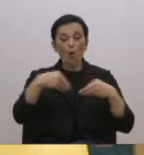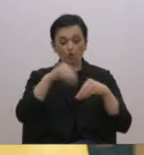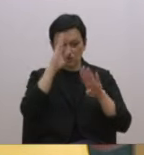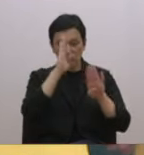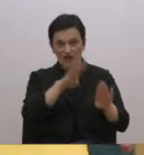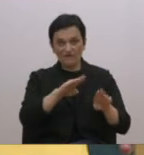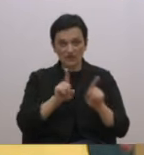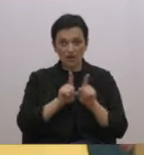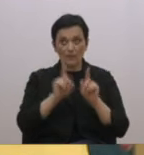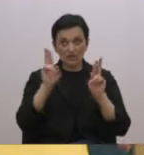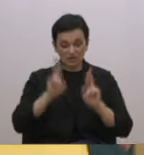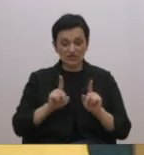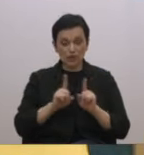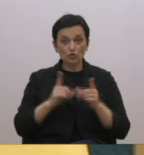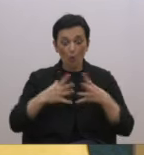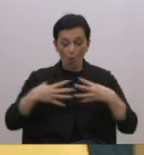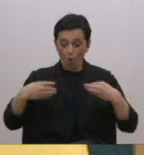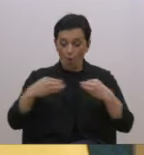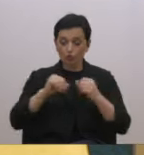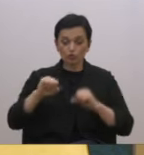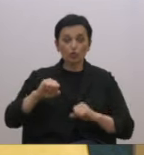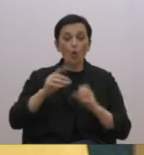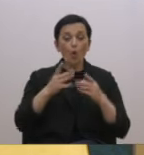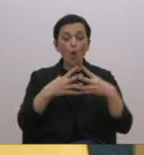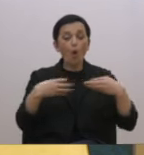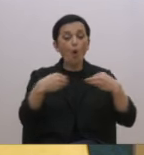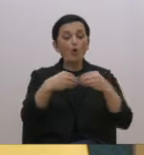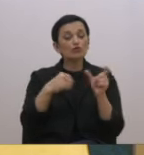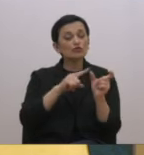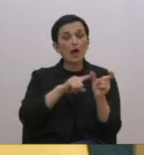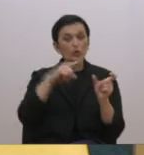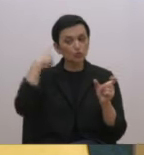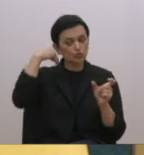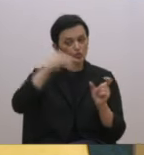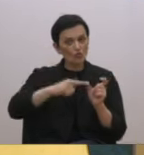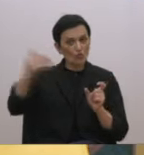ასეა. ოჯახს ვიცავთ, თურქული სიტყვა თქვენ წარმოიდგინეთ.